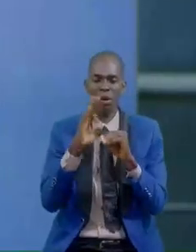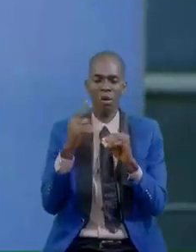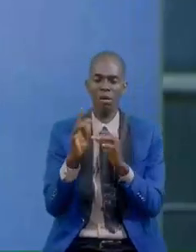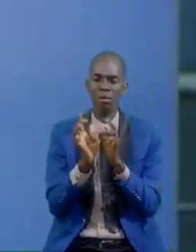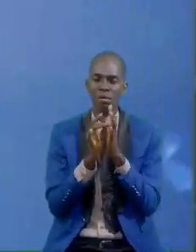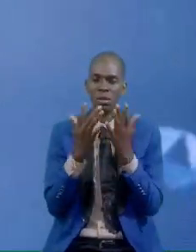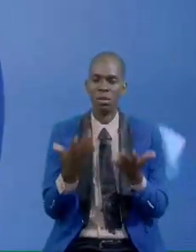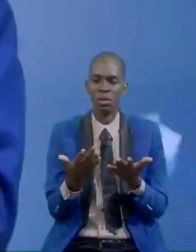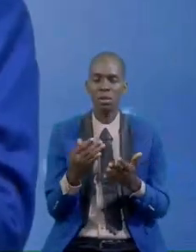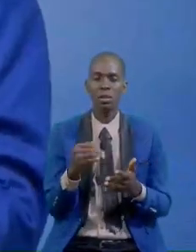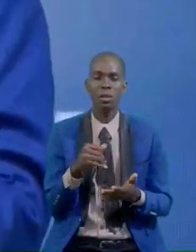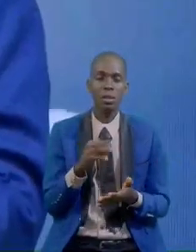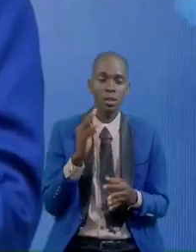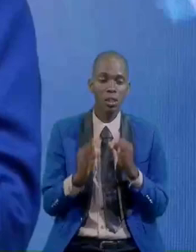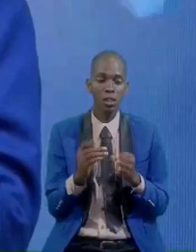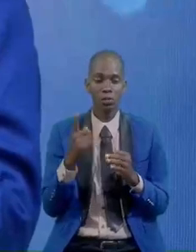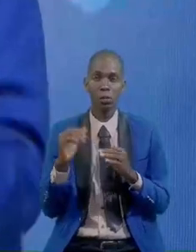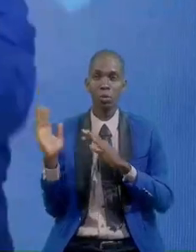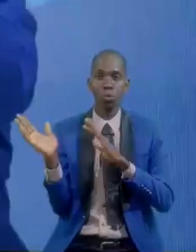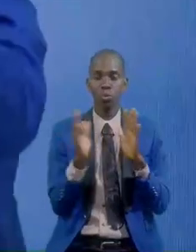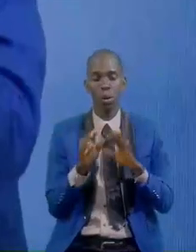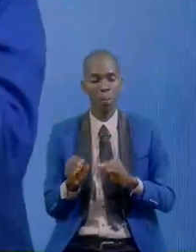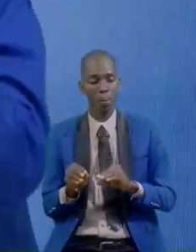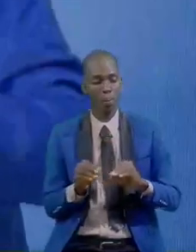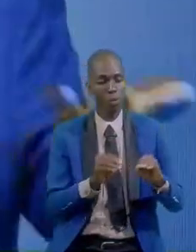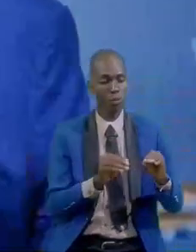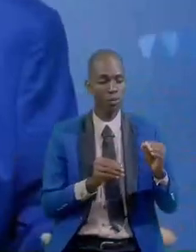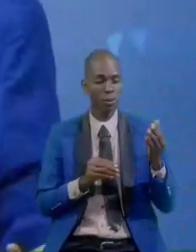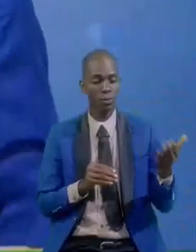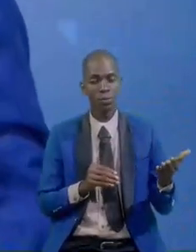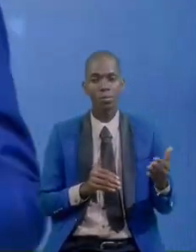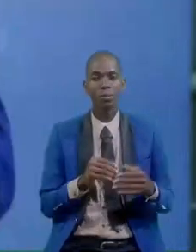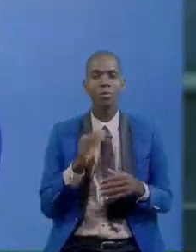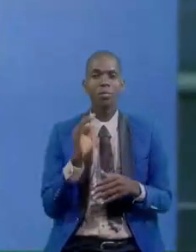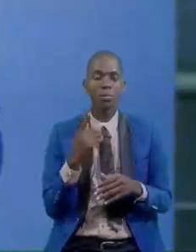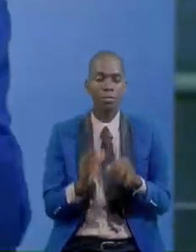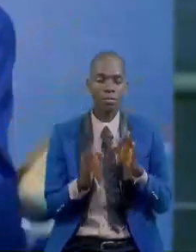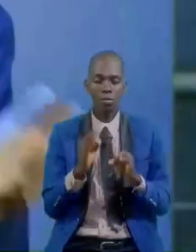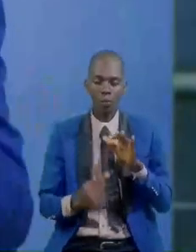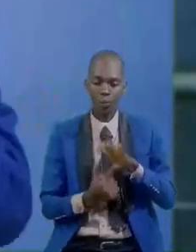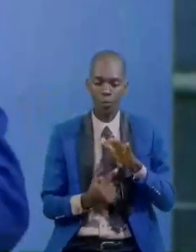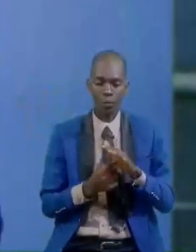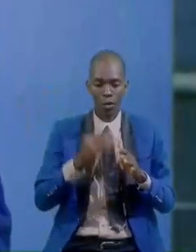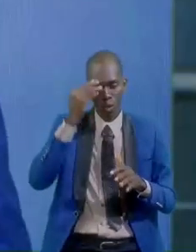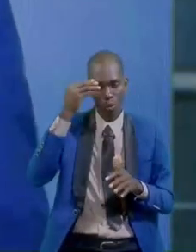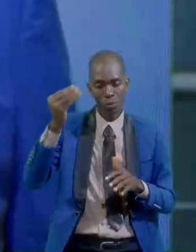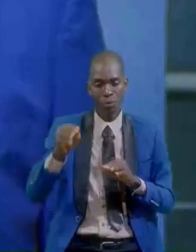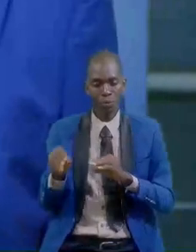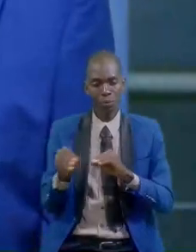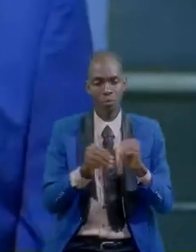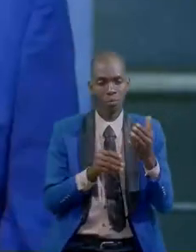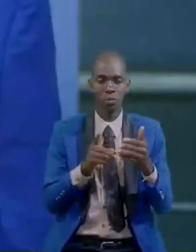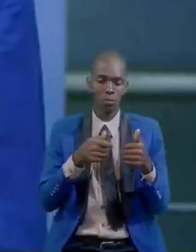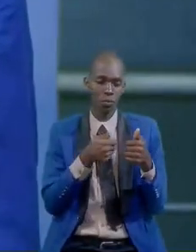de la Bible. Si le vent passe de l'autre côté, s'il y a une opinion populaire qui part de l'autre côté, vous